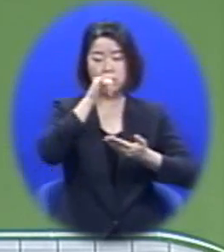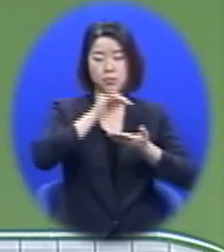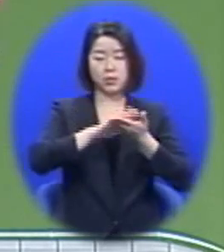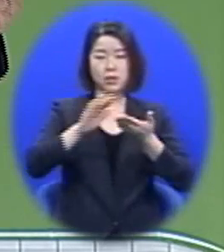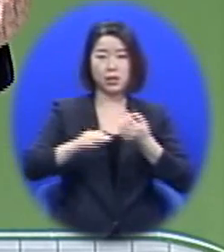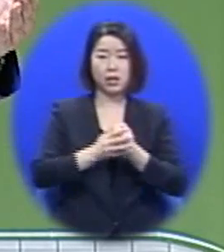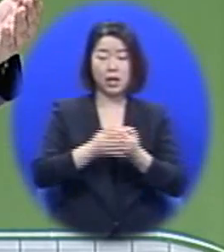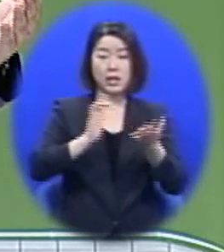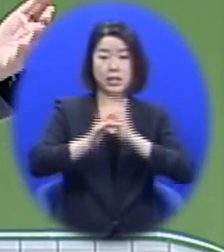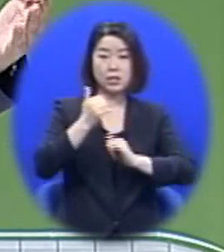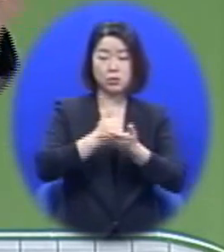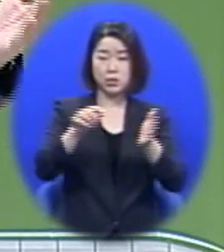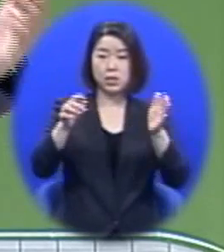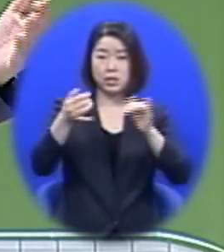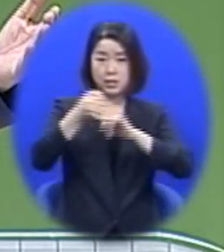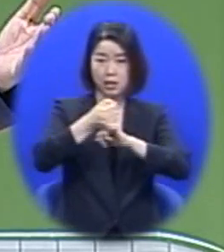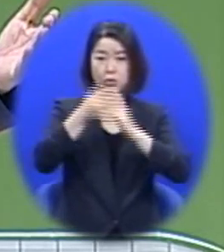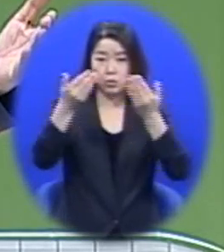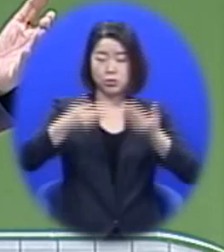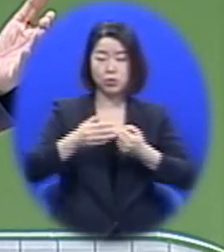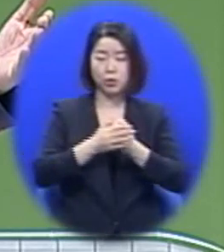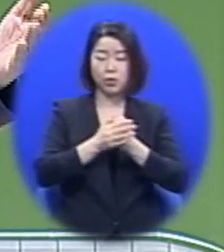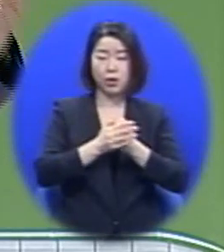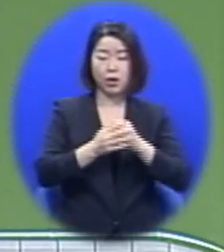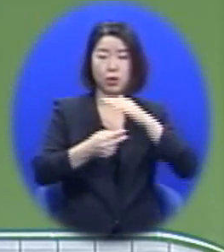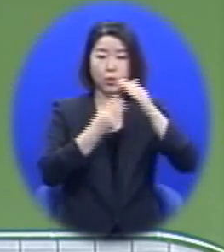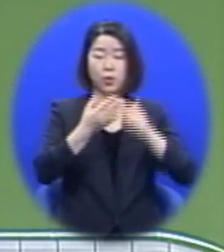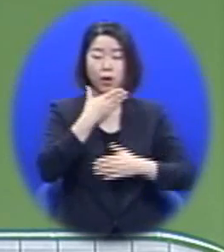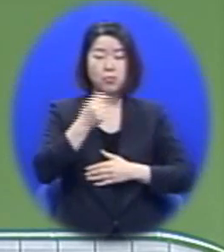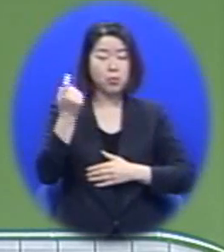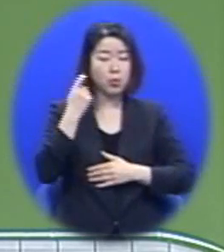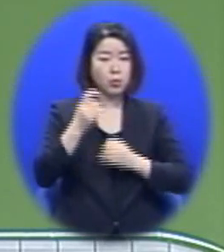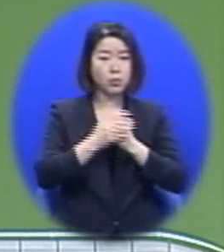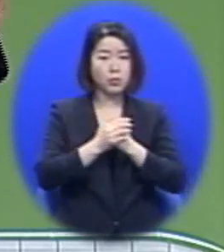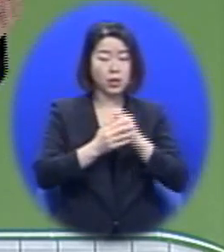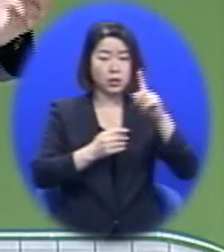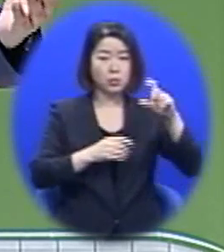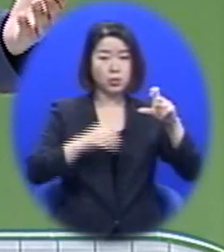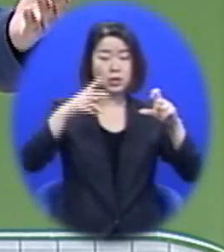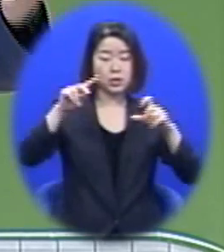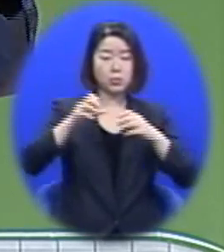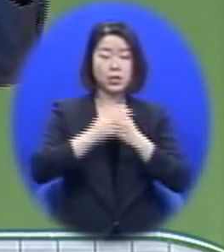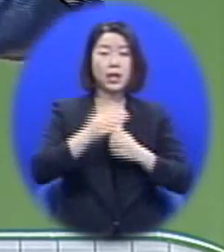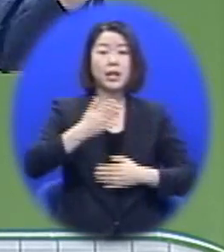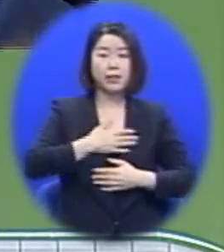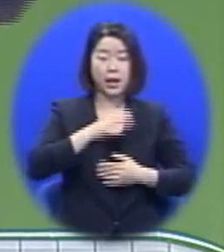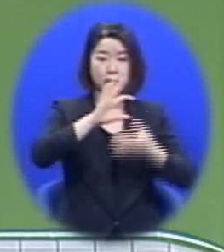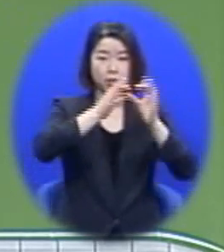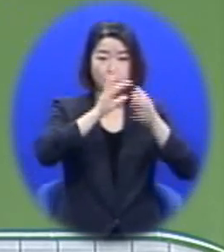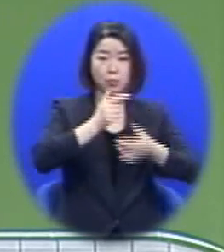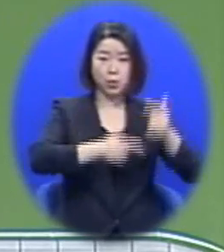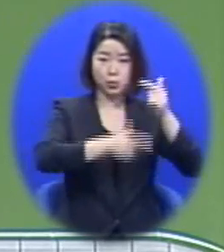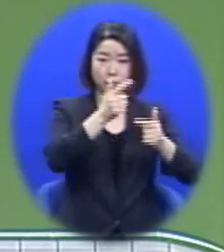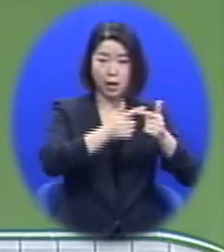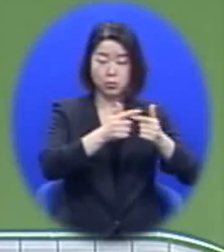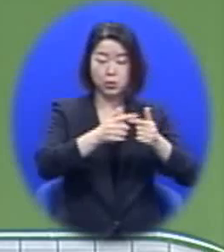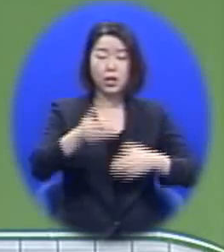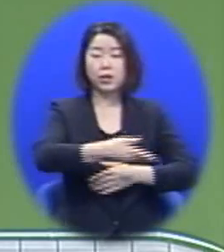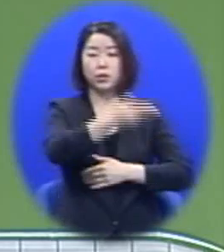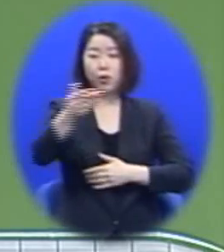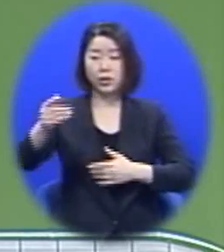예수님이 약속하셨잖아요. 요한복음 15장 5절에 나는 포도나무고 너희는 가지라. 여기 너희는 여러분